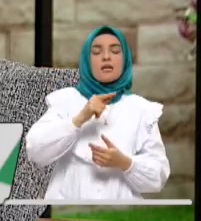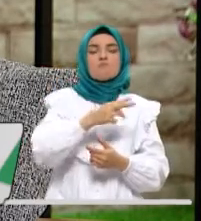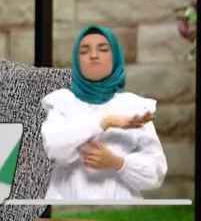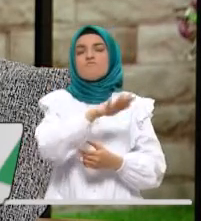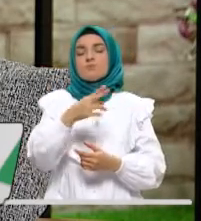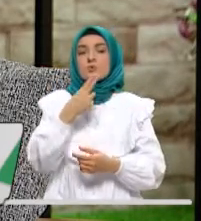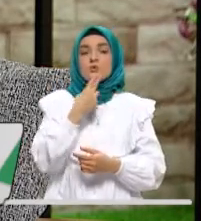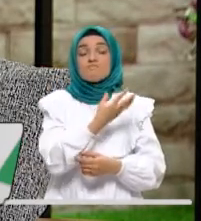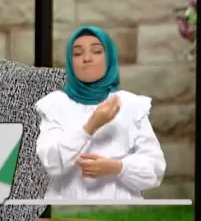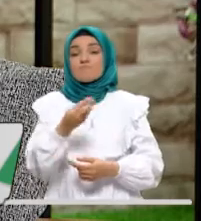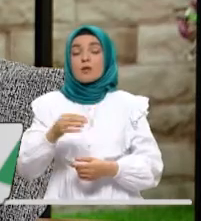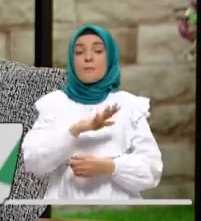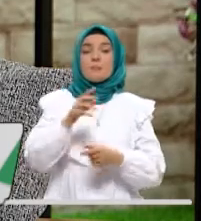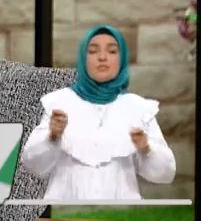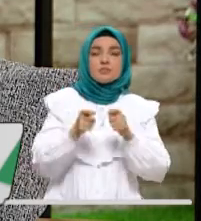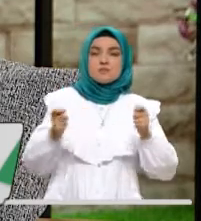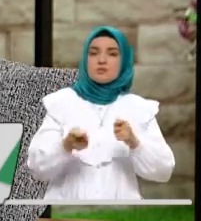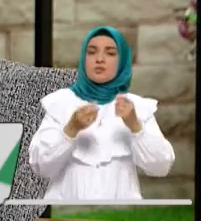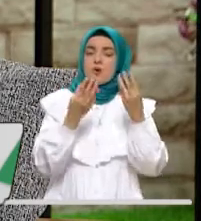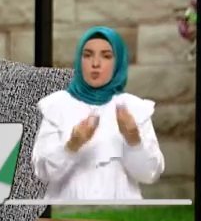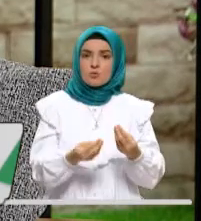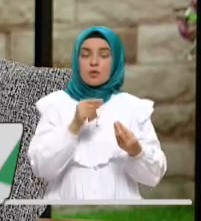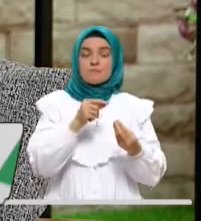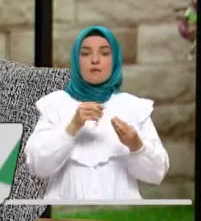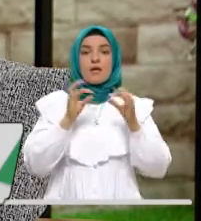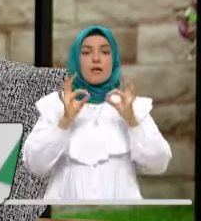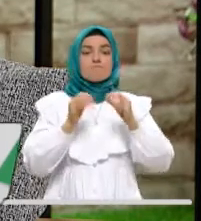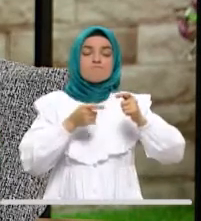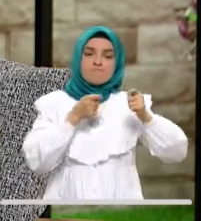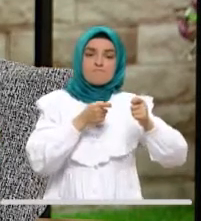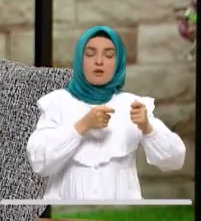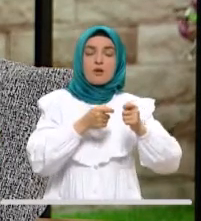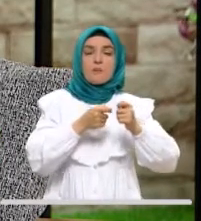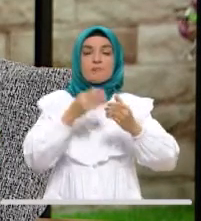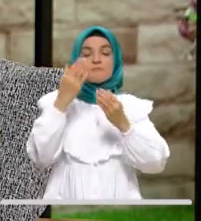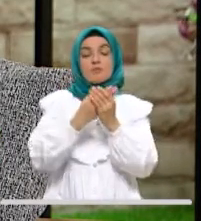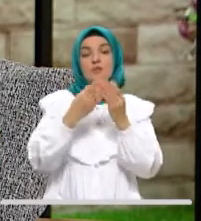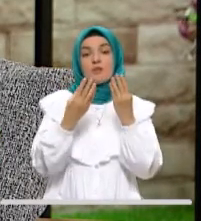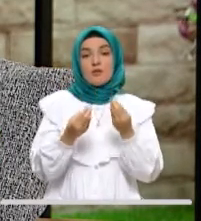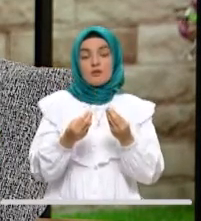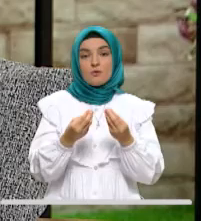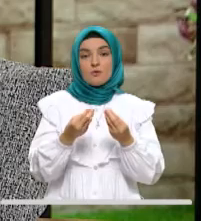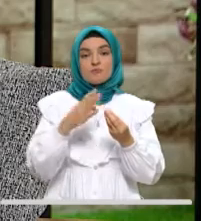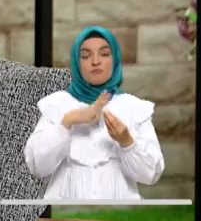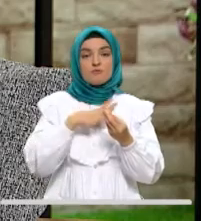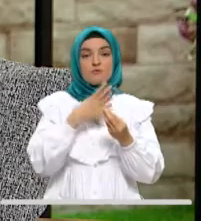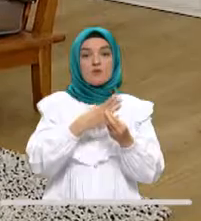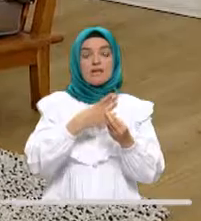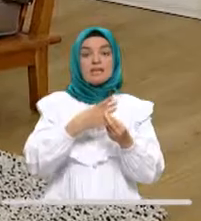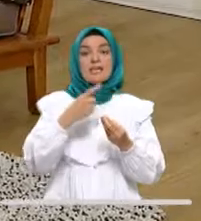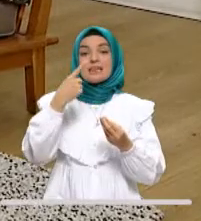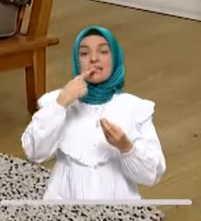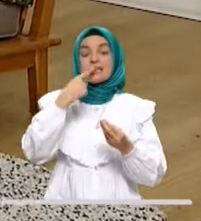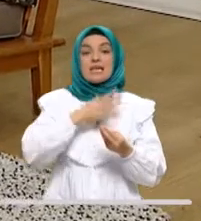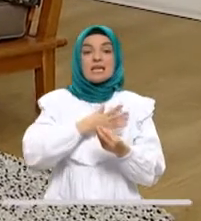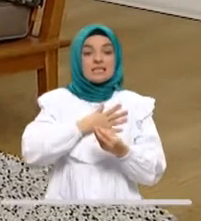işte meşgul olurken aynı zamanda derslerini de riayet ederler. Hangi dersleri alıyorlar? Dil, din,